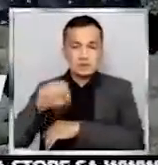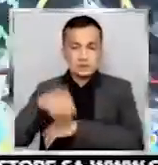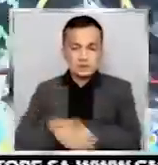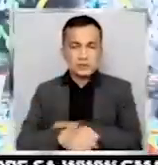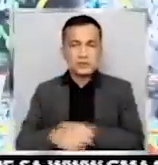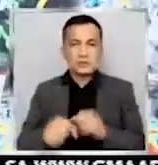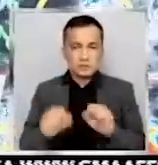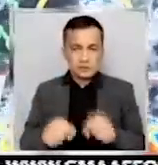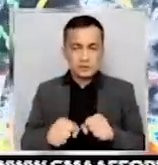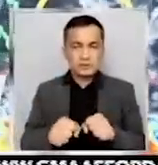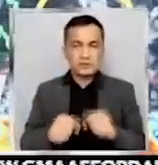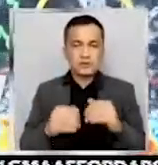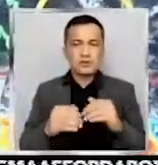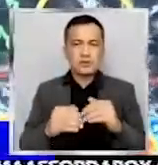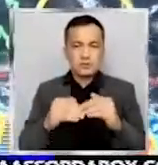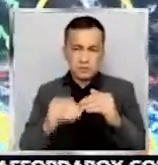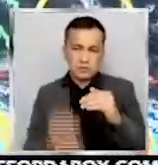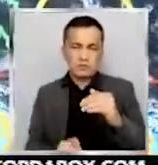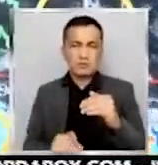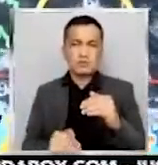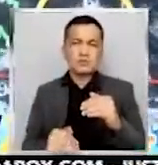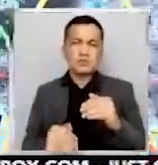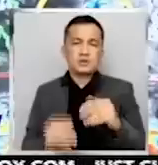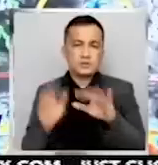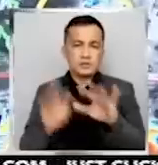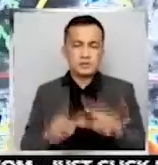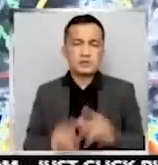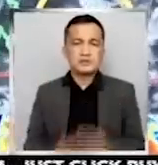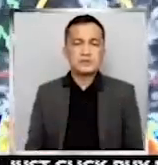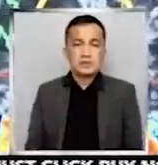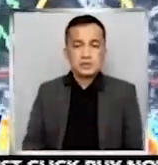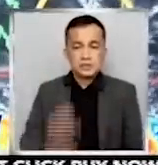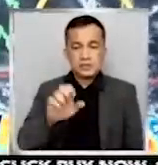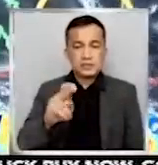pag-ulan. Kapag nagsimula naman yung panahon ng El Nino, hindi naman